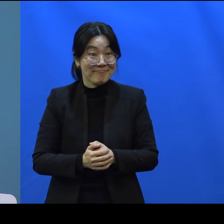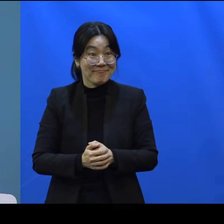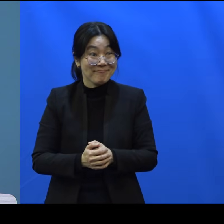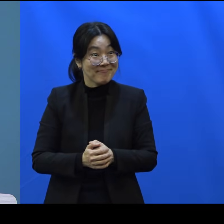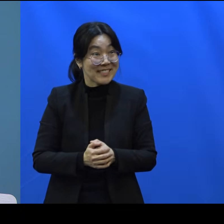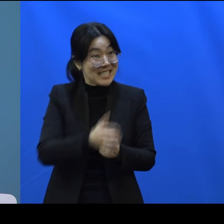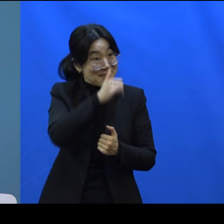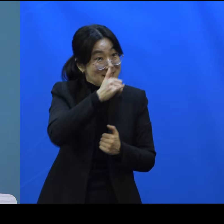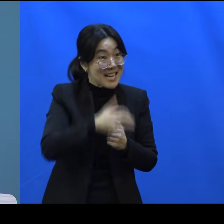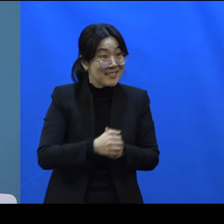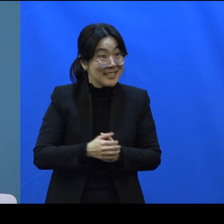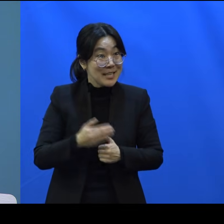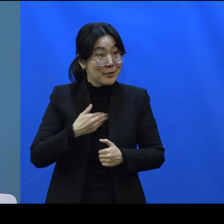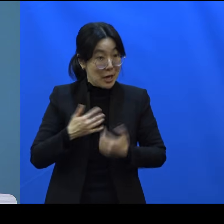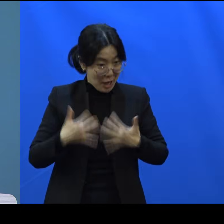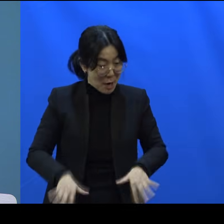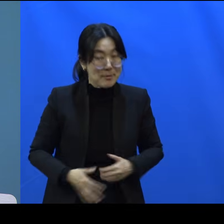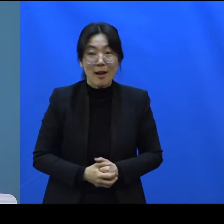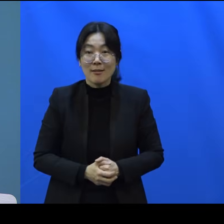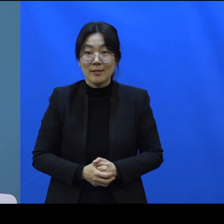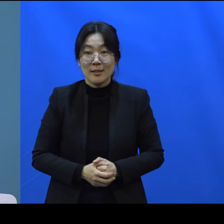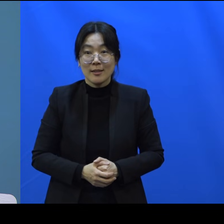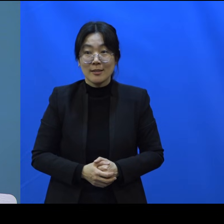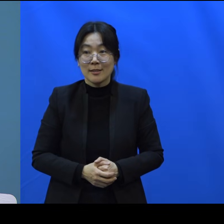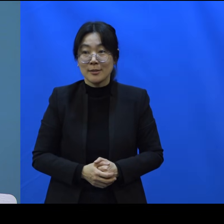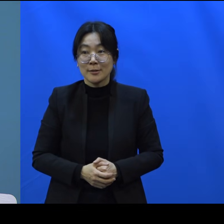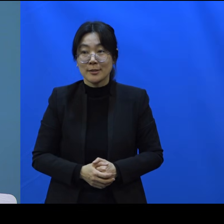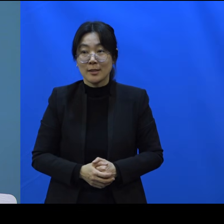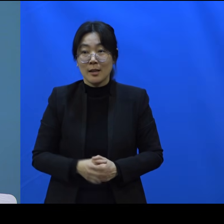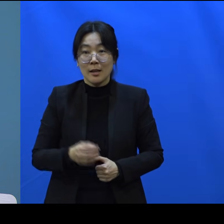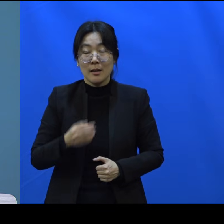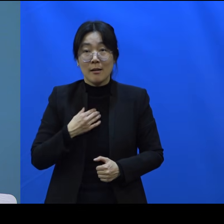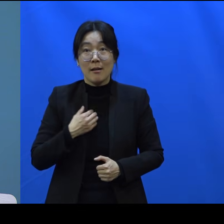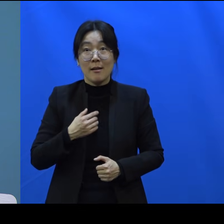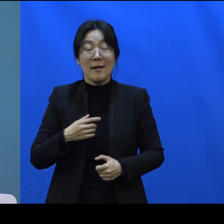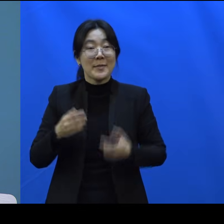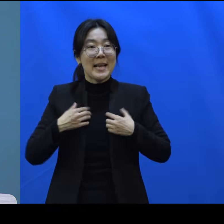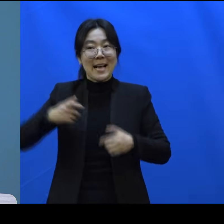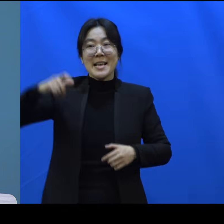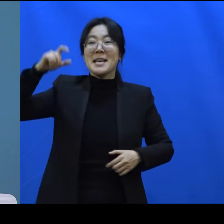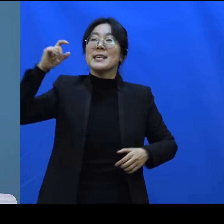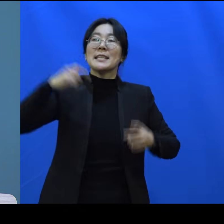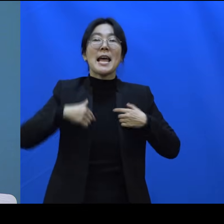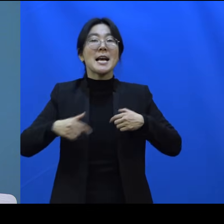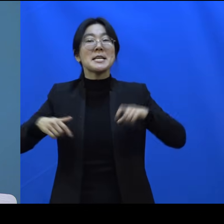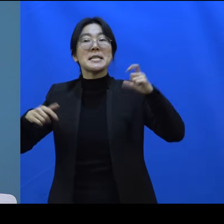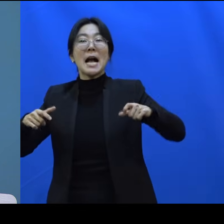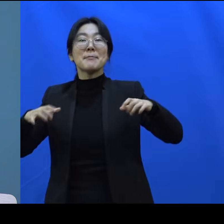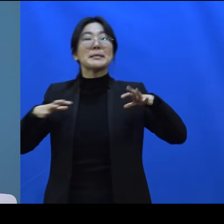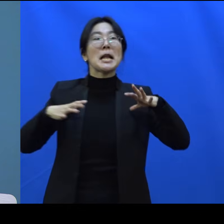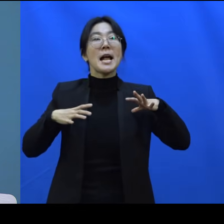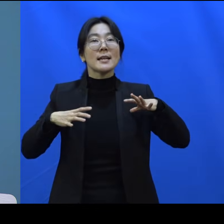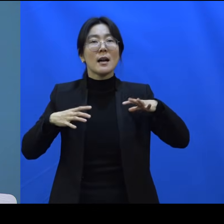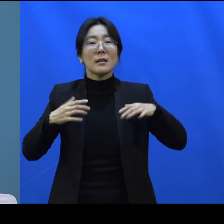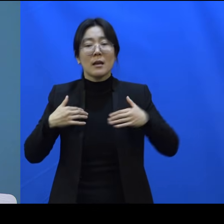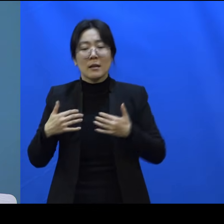가장 중요한 질문은 무엇입니까? 나의 강함이 드러나기를 원하는가? 나의 약함이 드러나기를